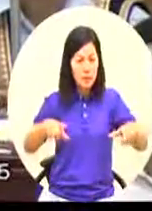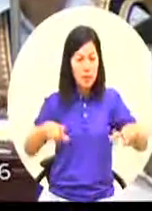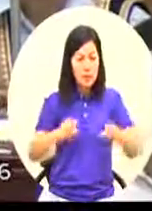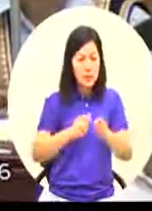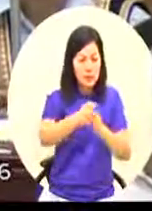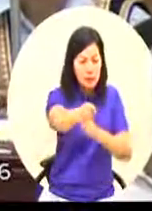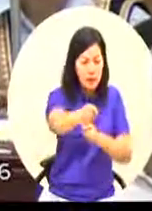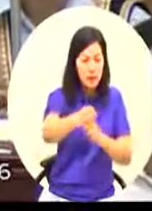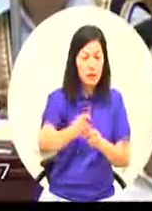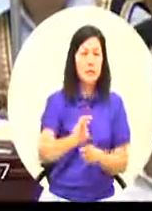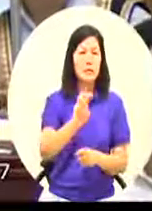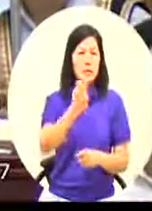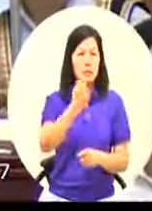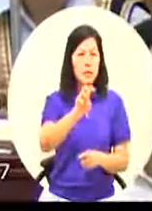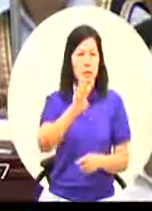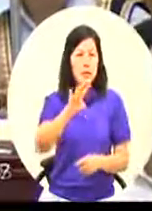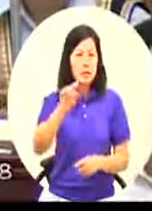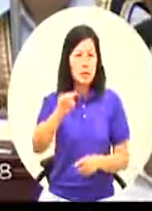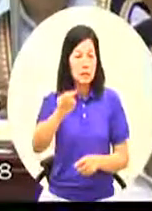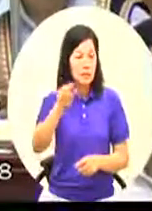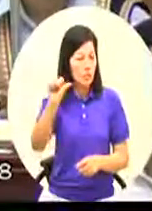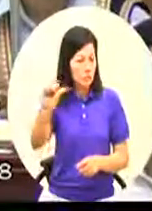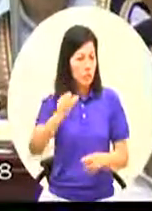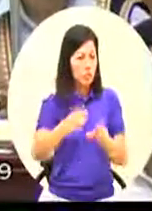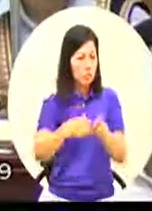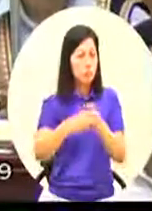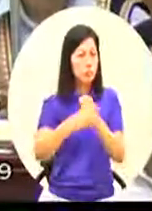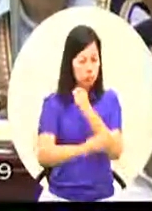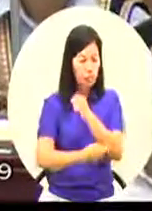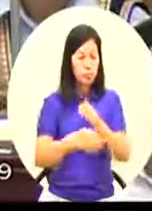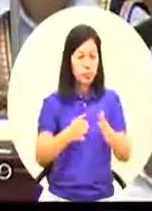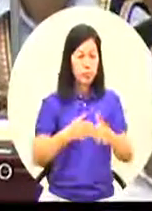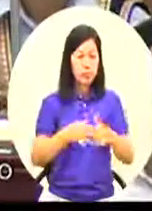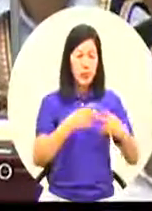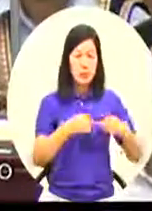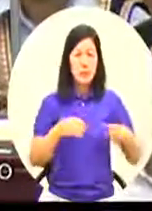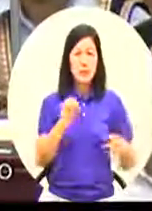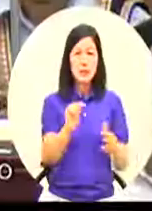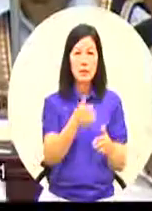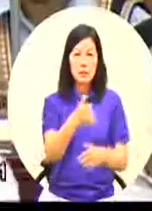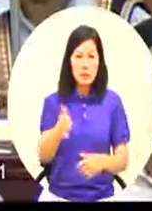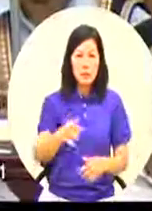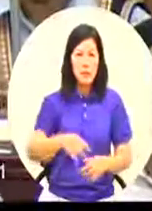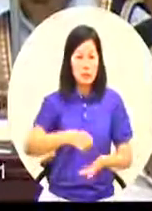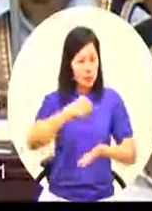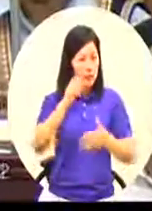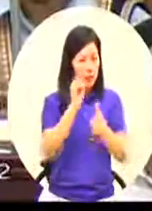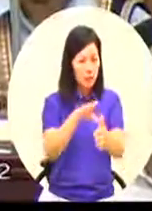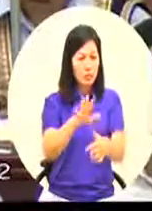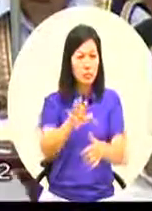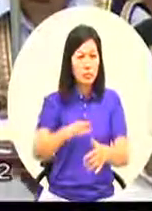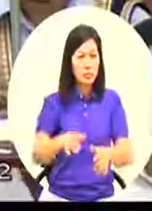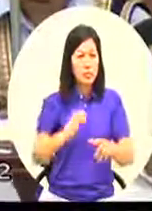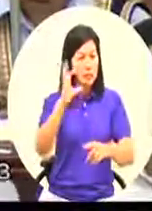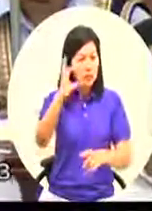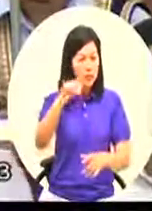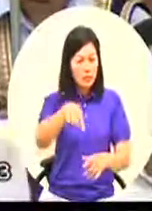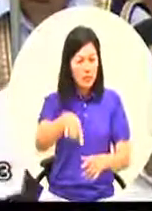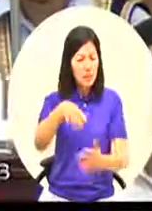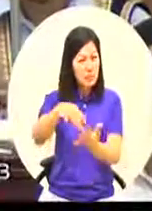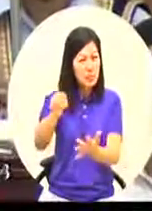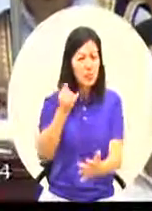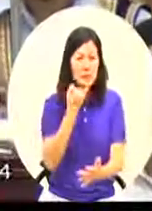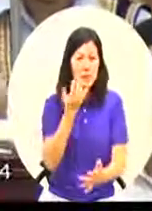要20.45公尺，那所以在这个所在，蔡议员也有建议过，就是说便所那里可以用吗？便所那里，